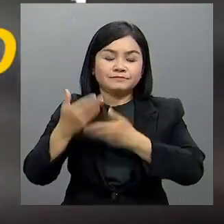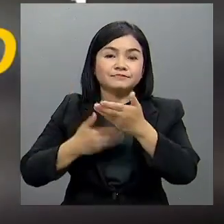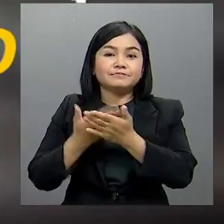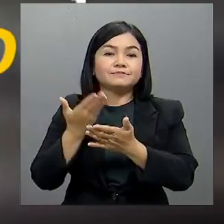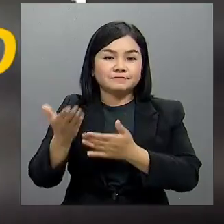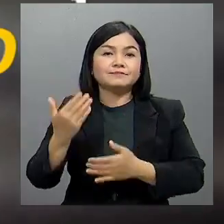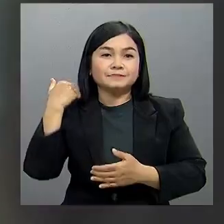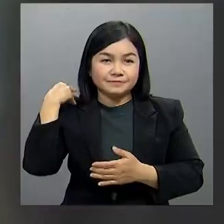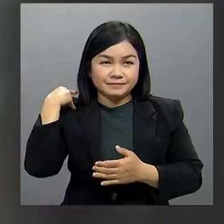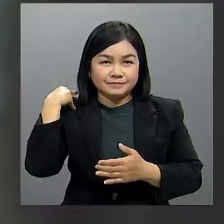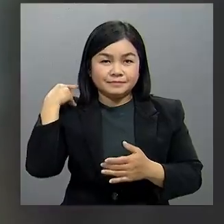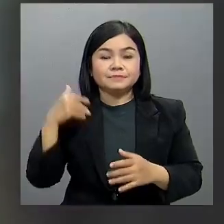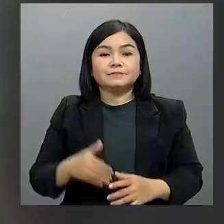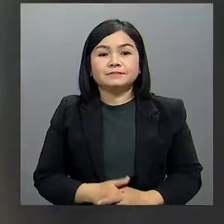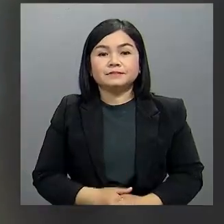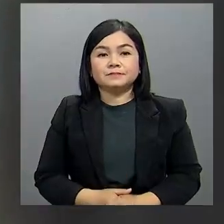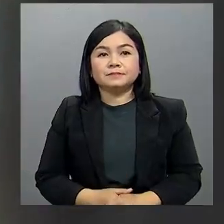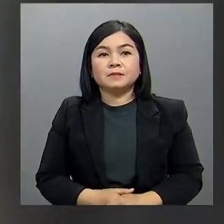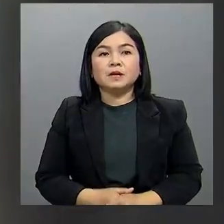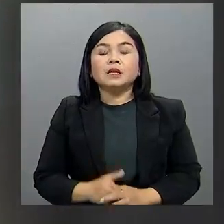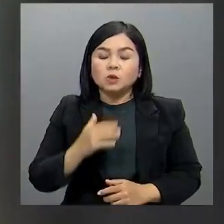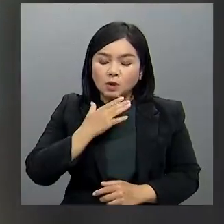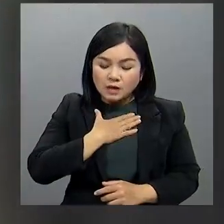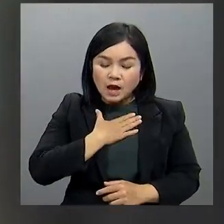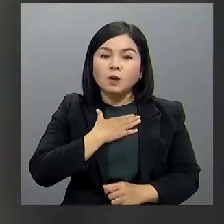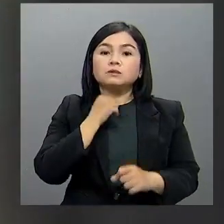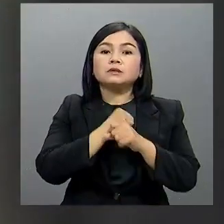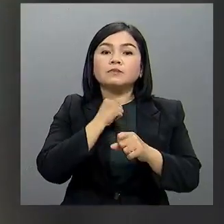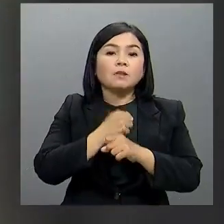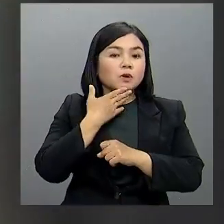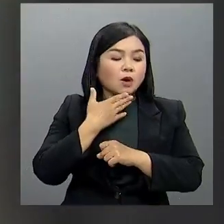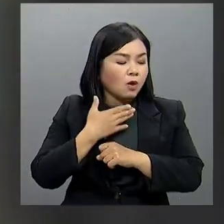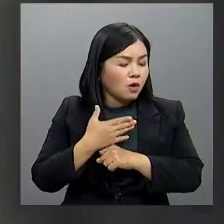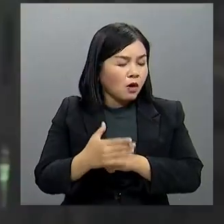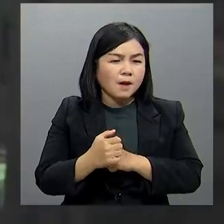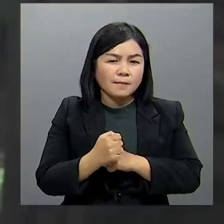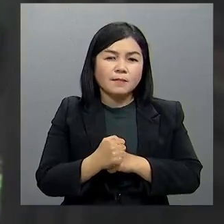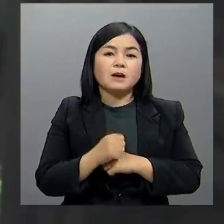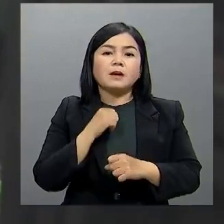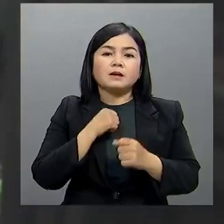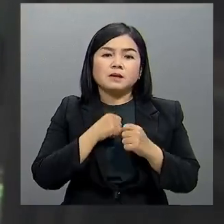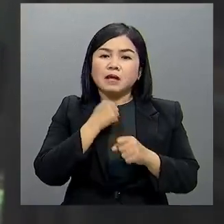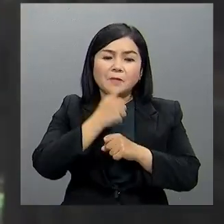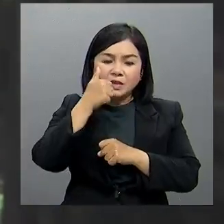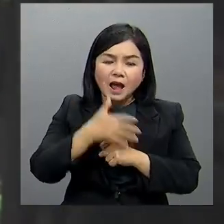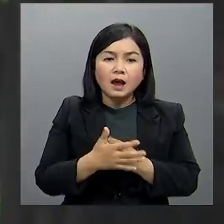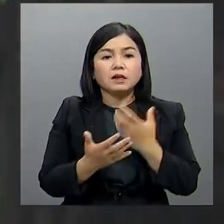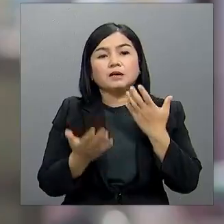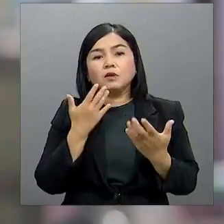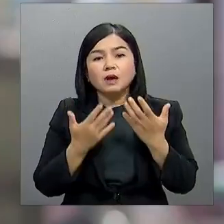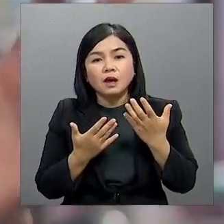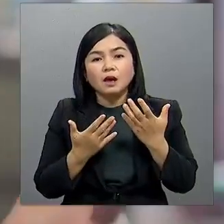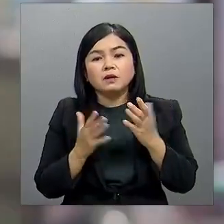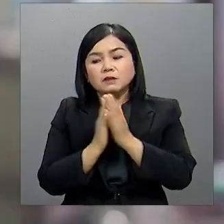ถ้าเราคิดว่าเราทำจนถึงที่สุดว่าจะเราทำไม่ได้หรือว่ามันไม่มีสี